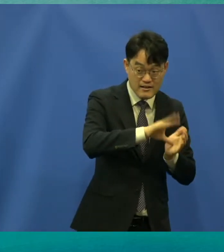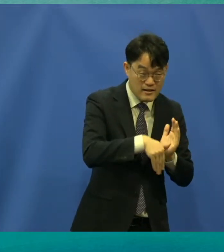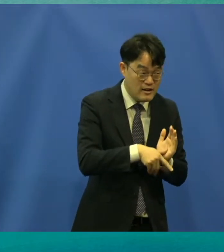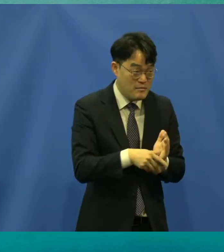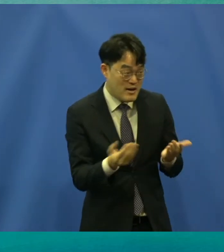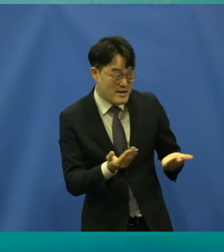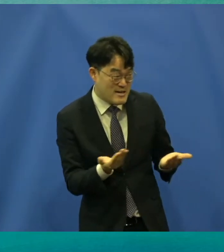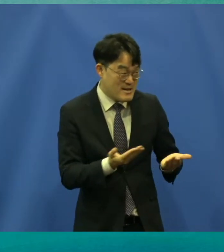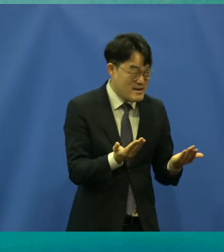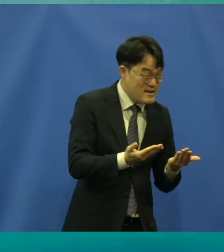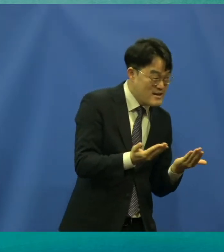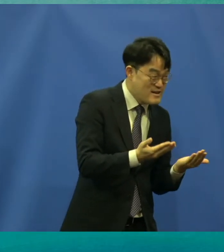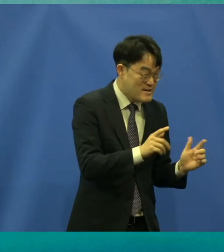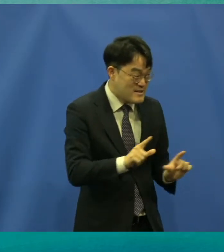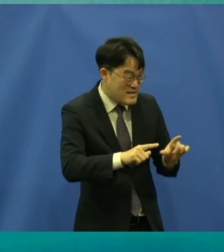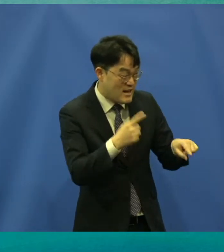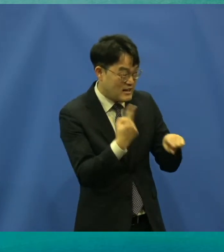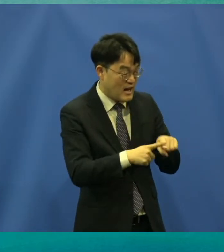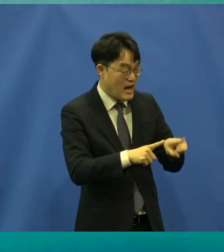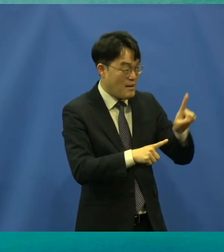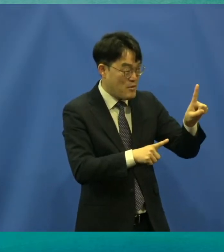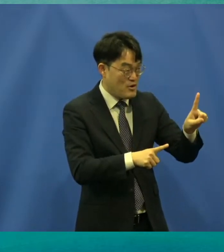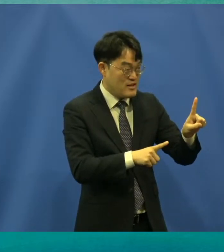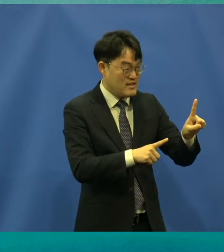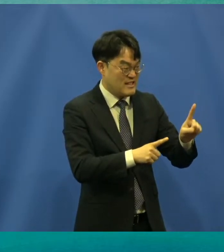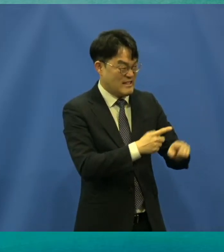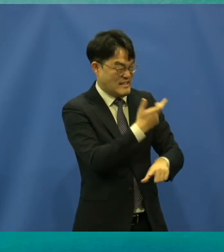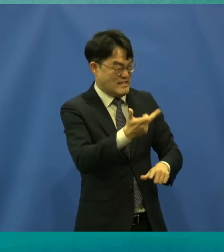살벌한 이유가 어디 있습니까? 어디를 가보나